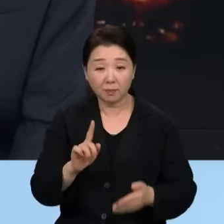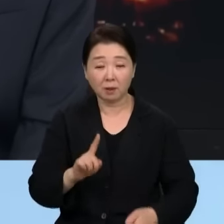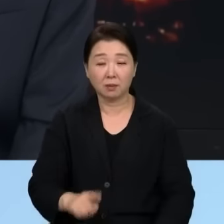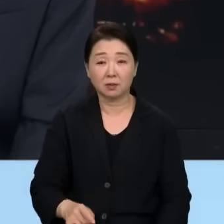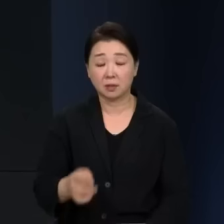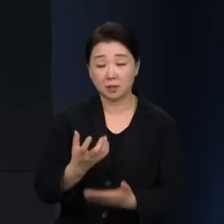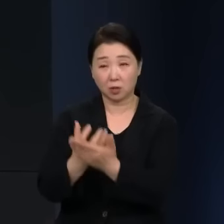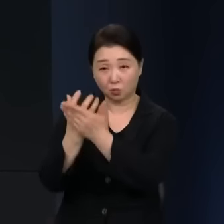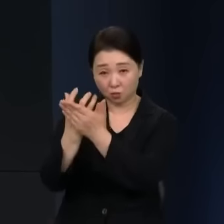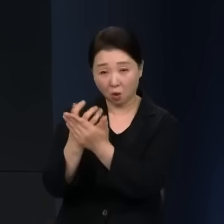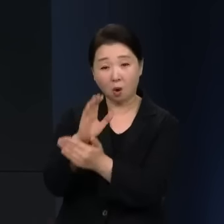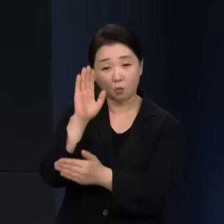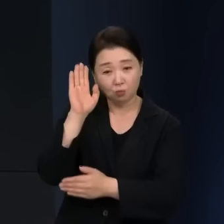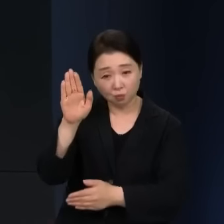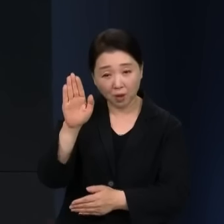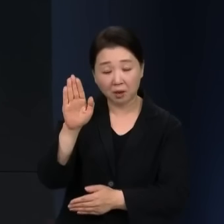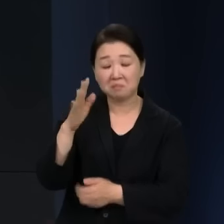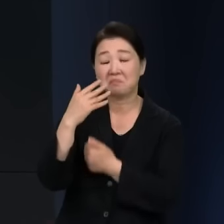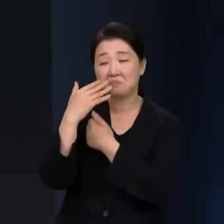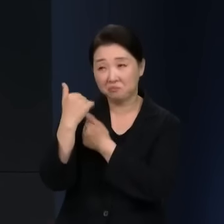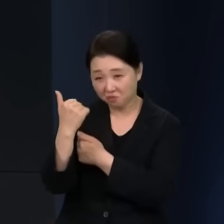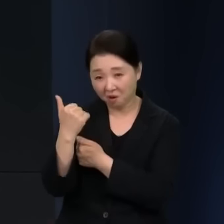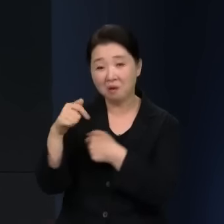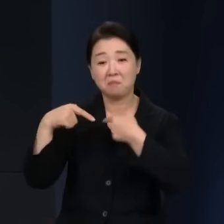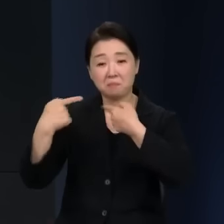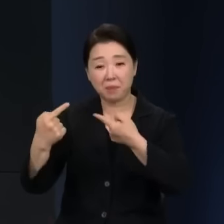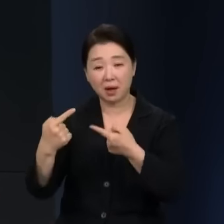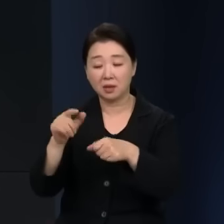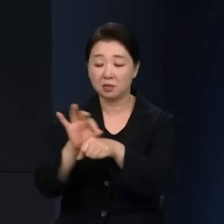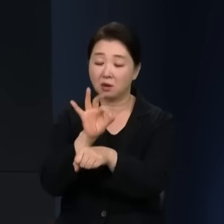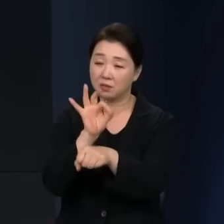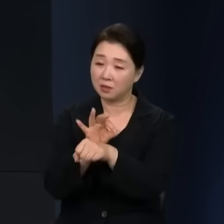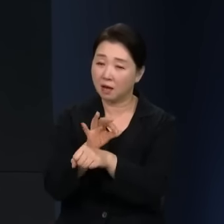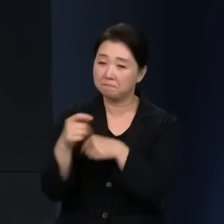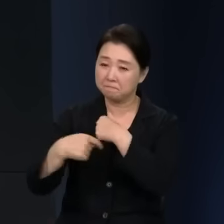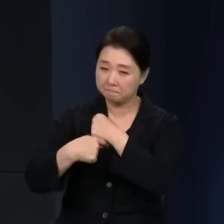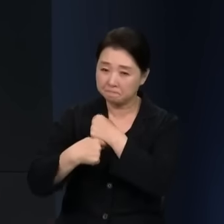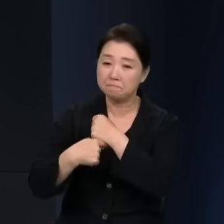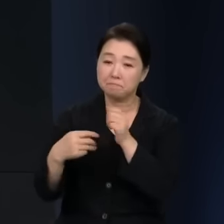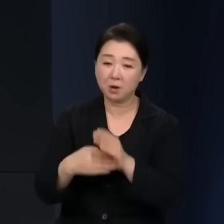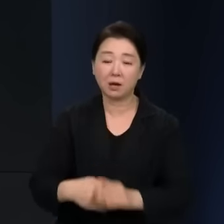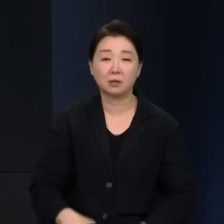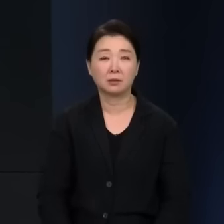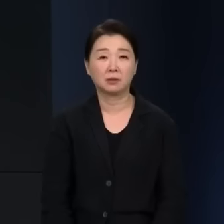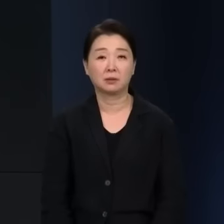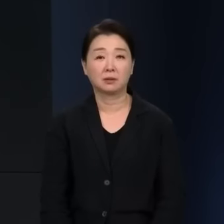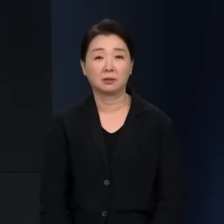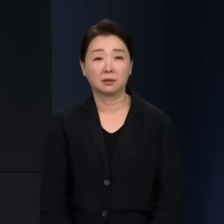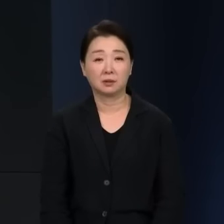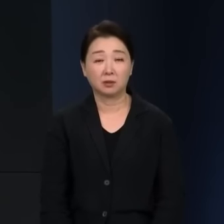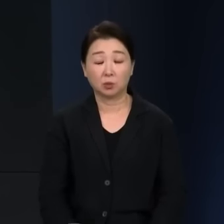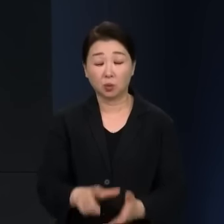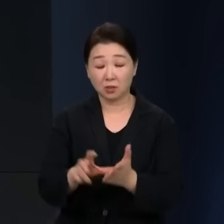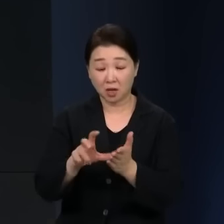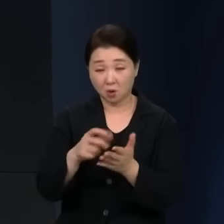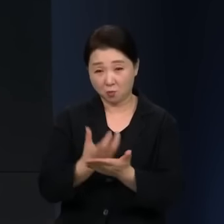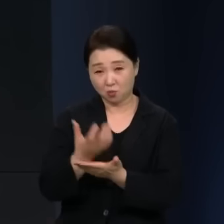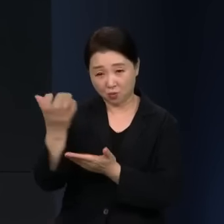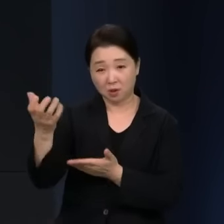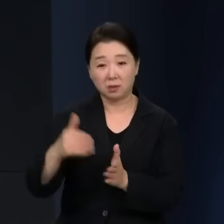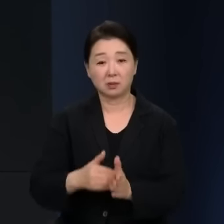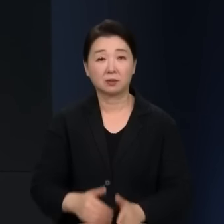제출하고 얼마 안 있어 가지고 출석을 해서 제가 한 10시간 정도 예 조사를 다 받고 자료도 원본을 다